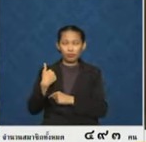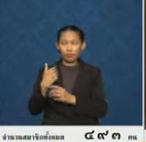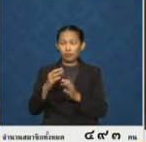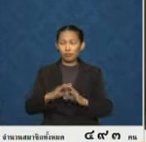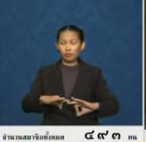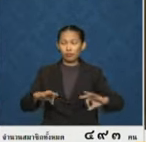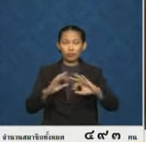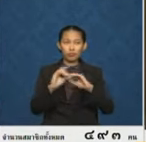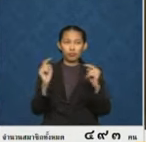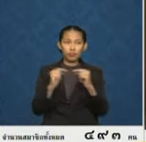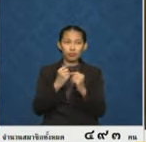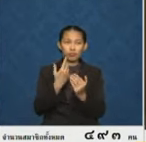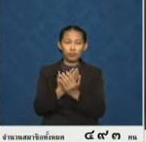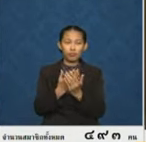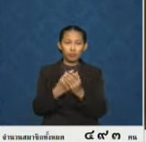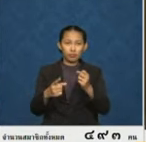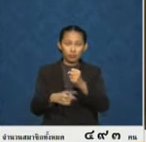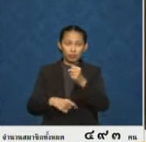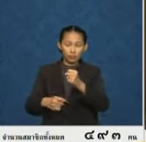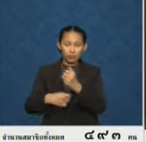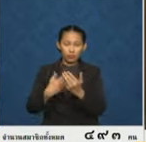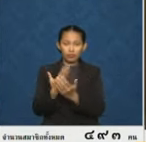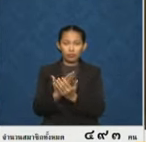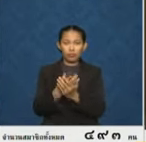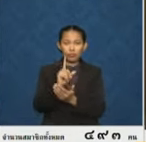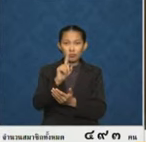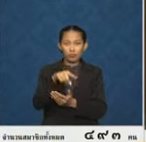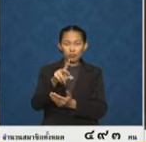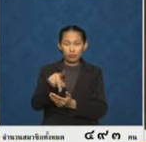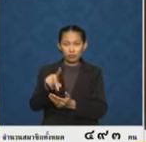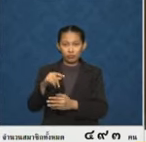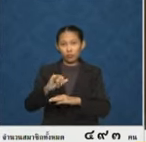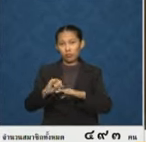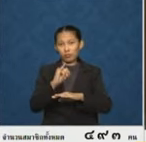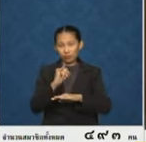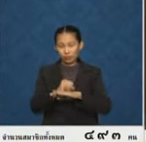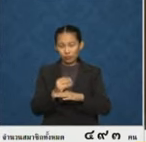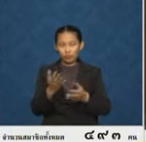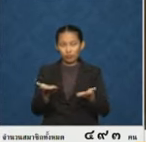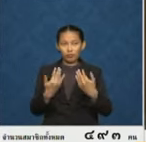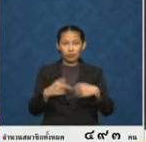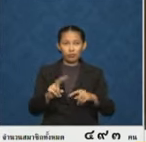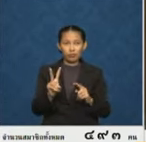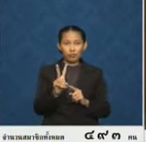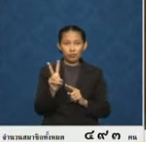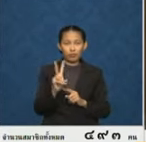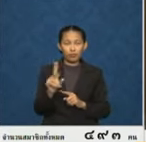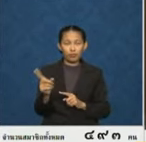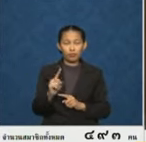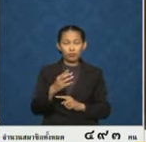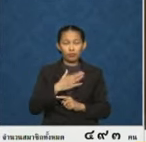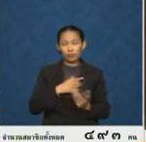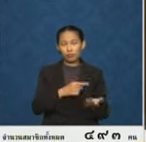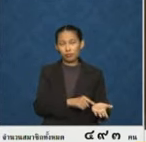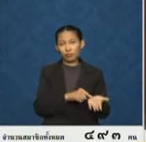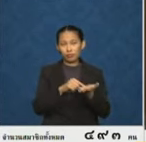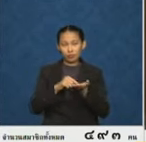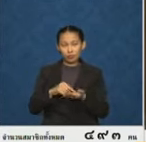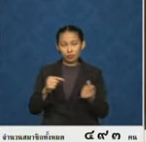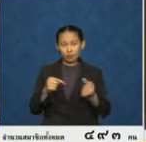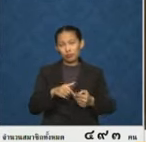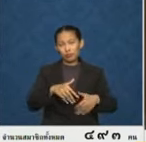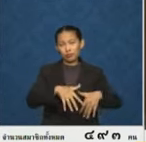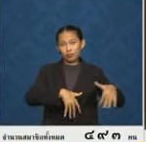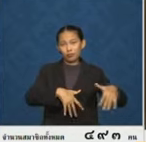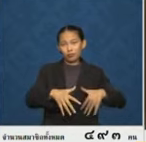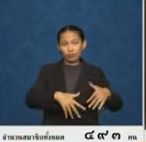ครับค่าเก็บเกี่ยวไร่ละ 1,000บาทประการที่ 2ผมได้รับการร้องเรียนจากชาวนา